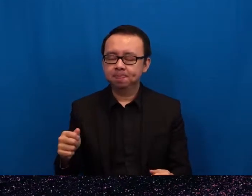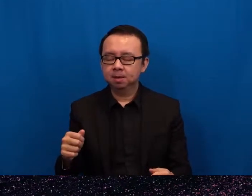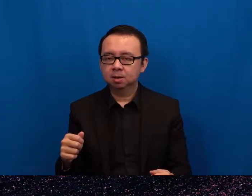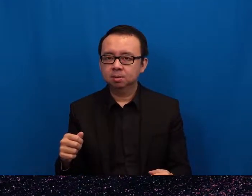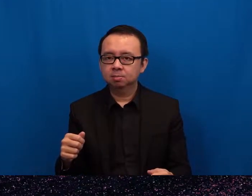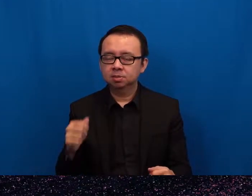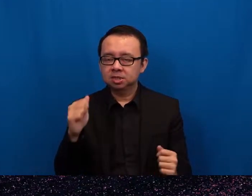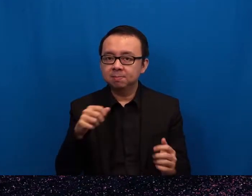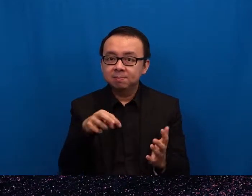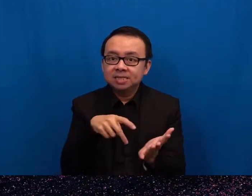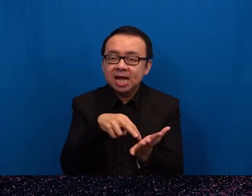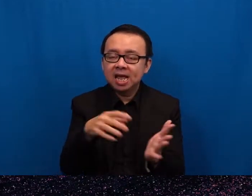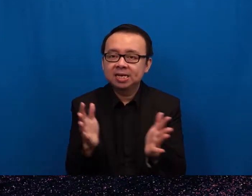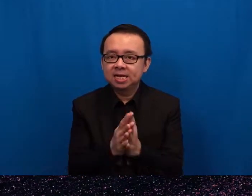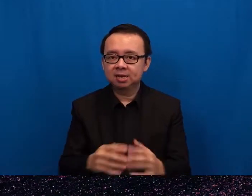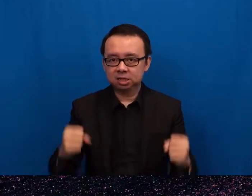dalam.